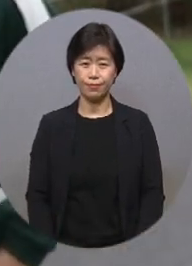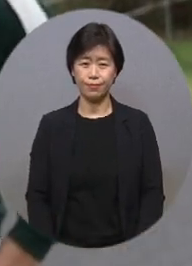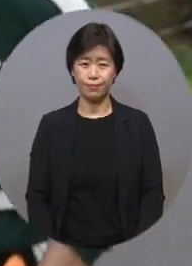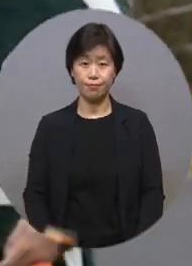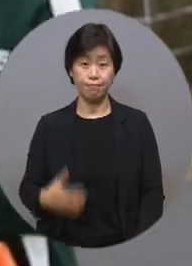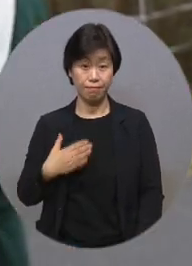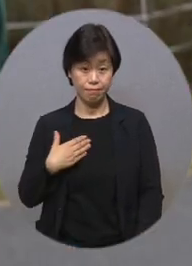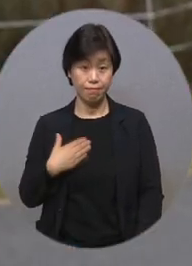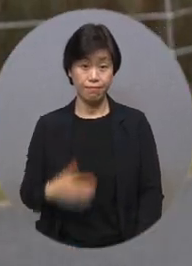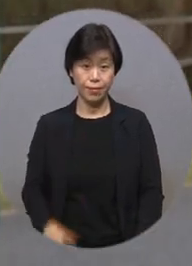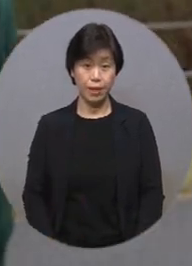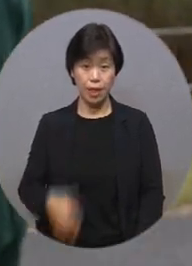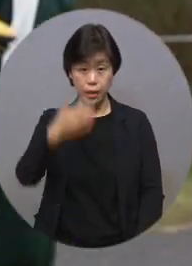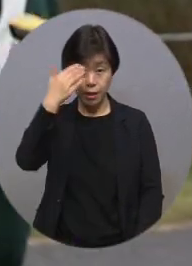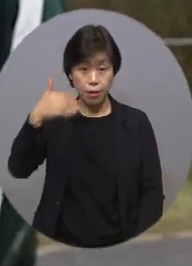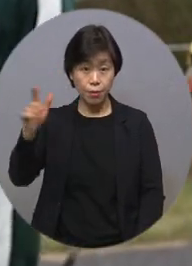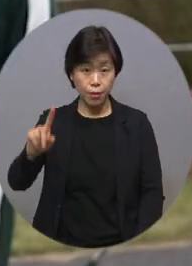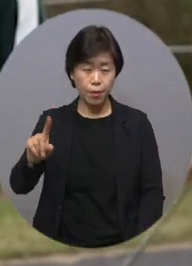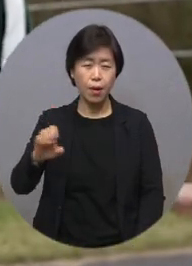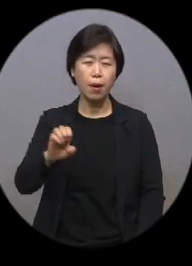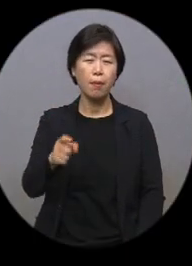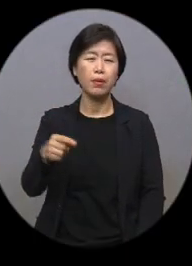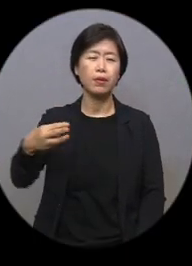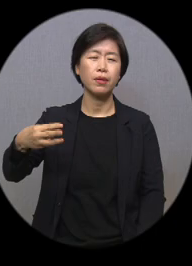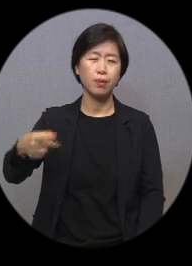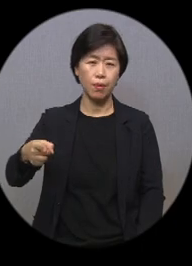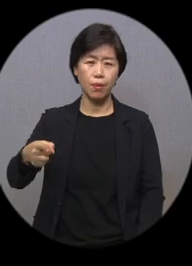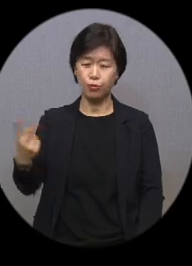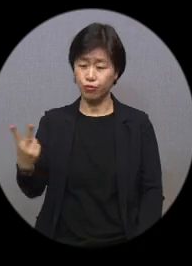저는 너무 다행히 퍼터를 두 개 갖고 왔었기 때문에.